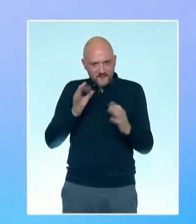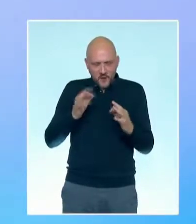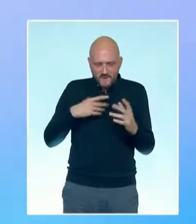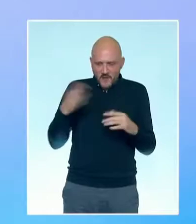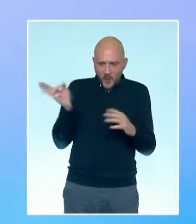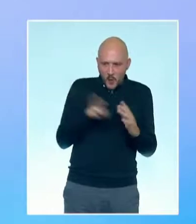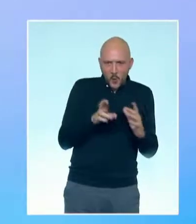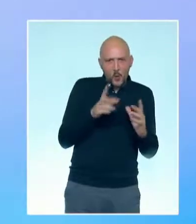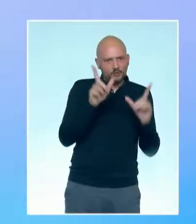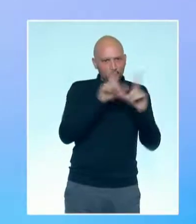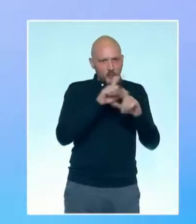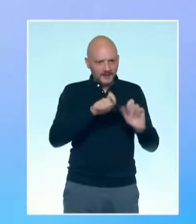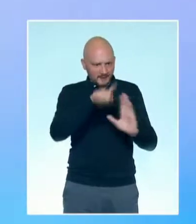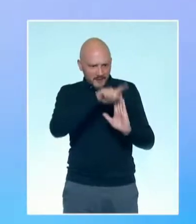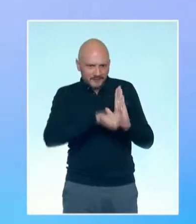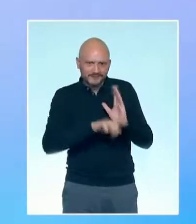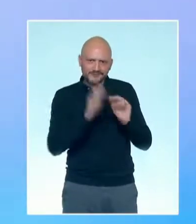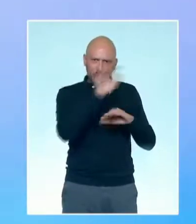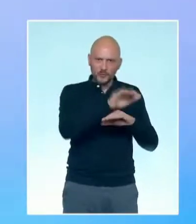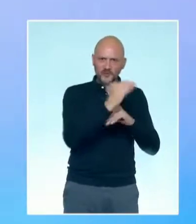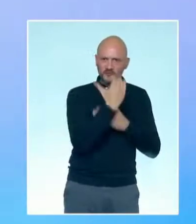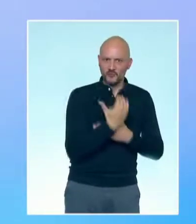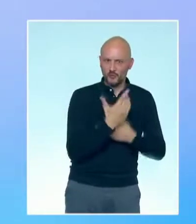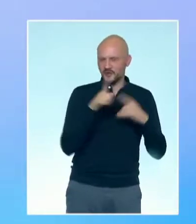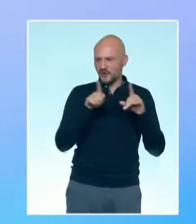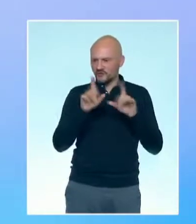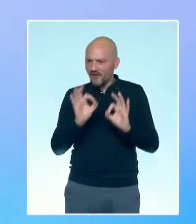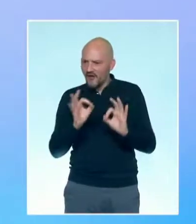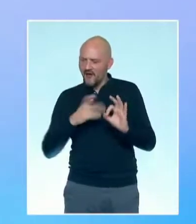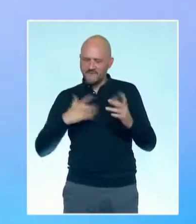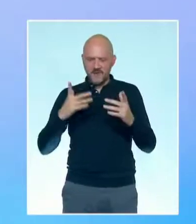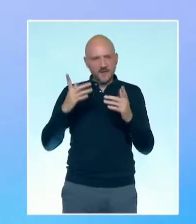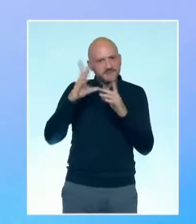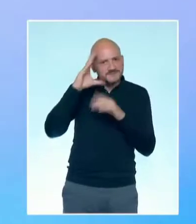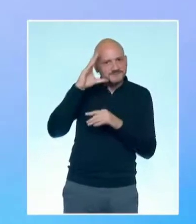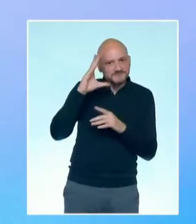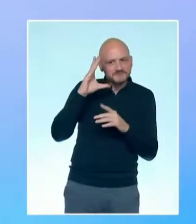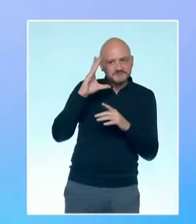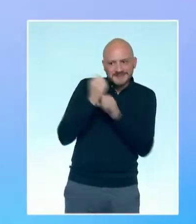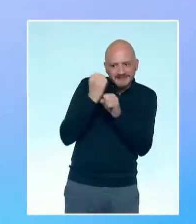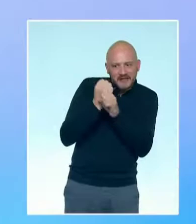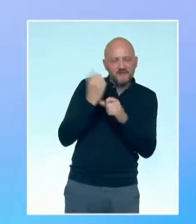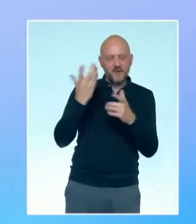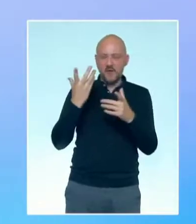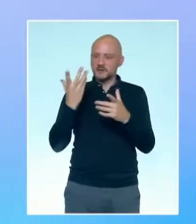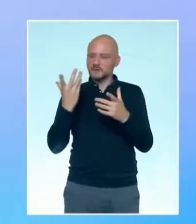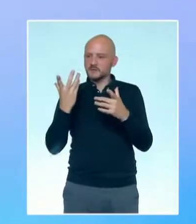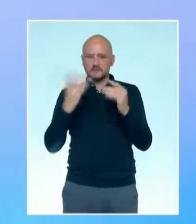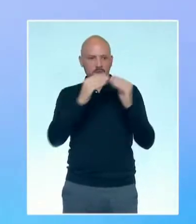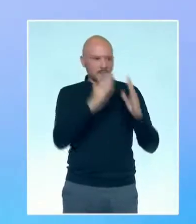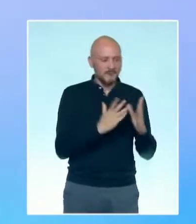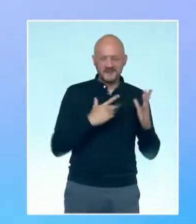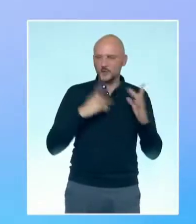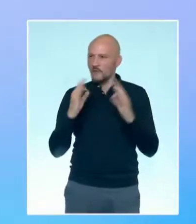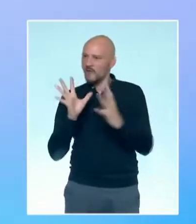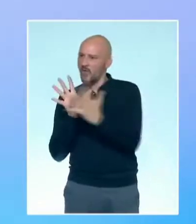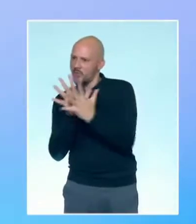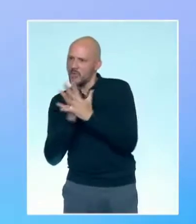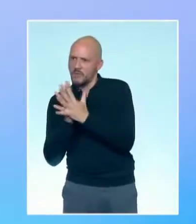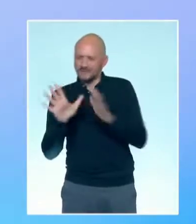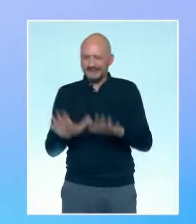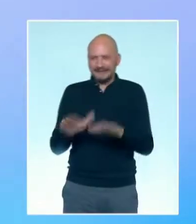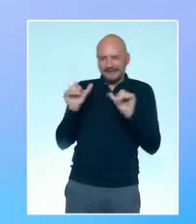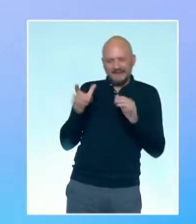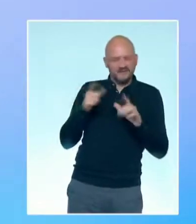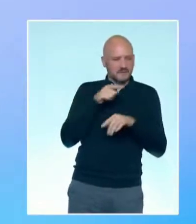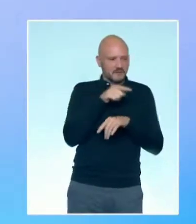initiés, cette reprise générale, retour aux gestes barrières, ces attentions du quotidien que nous portons au travail en faisant... Et ça, il y a 40 ans, ça ne serait jamais passé, autant de changements comme ça en peu de temps.